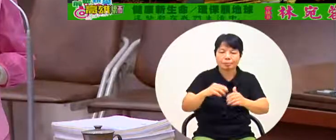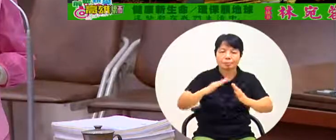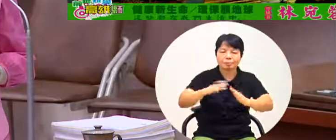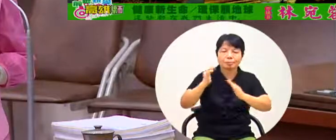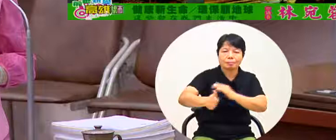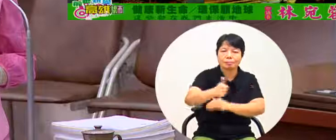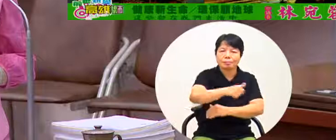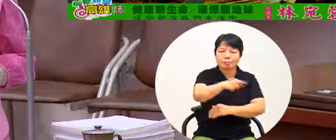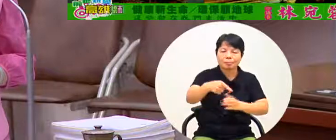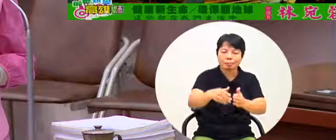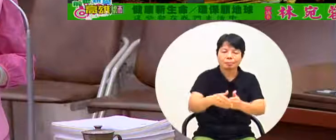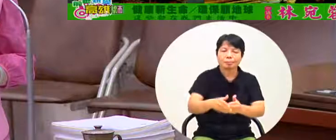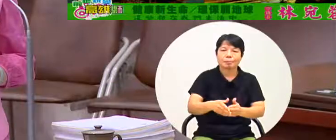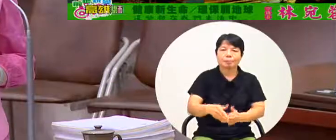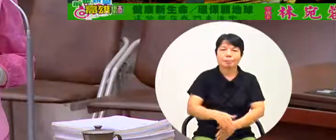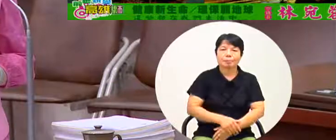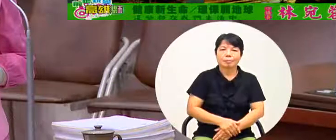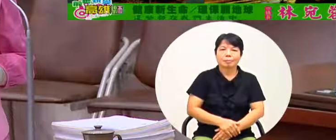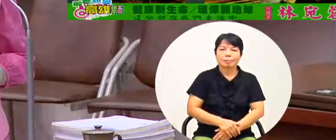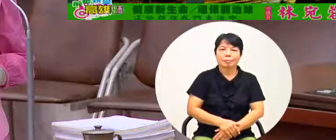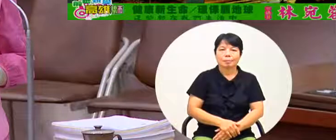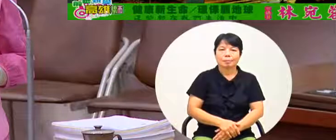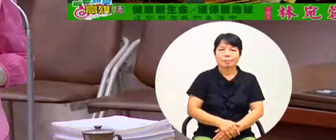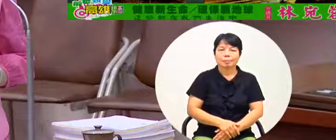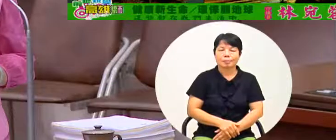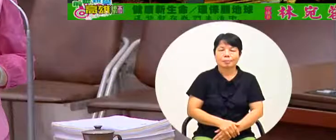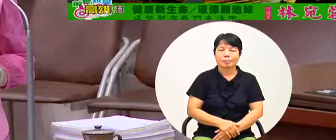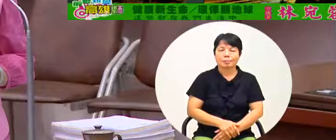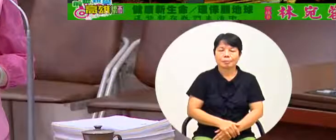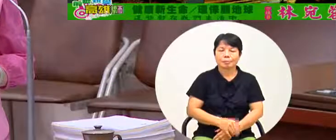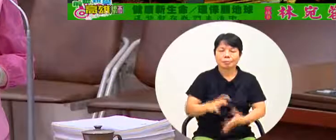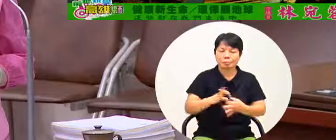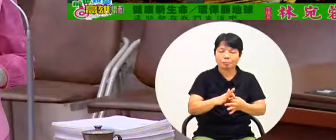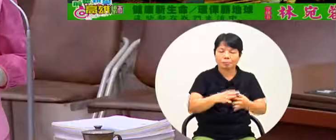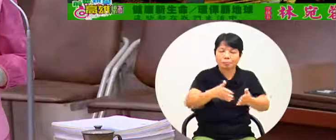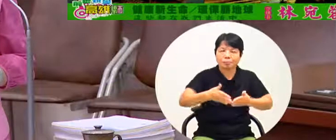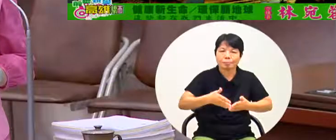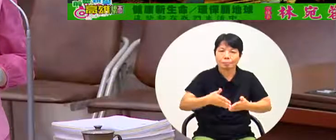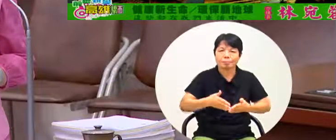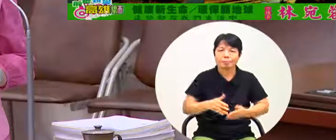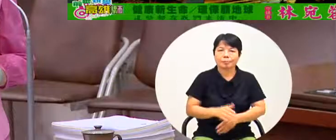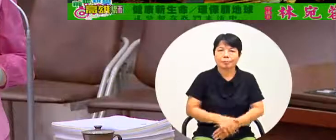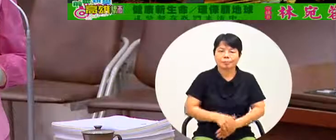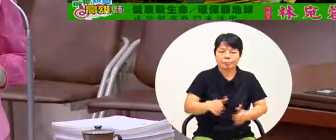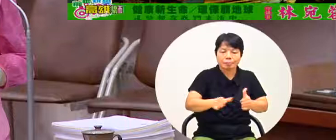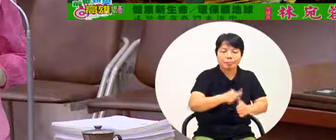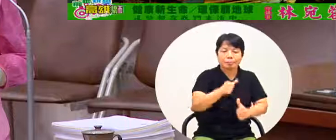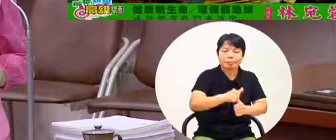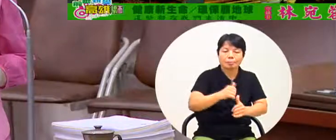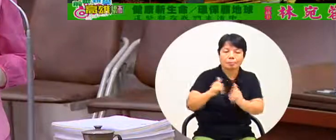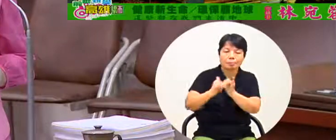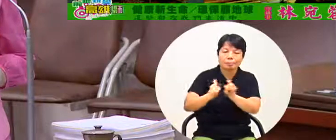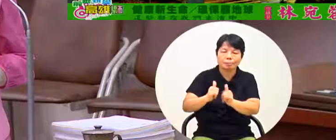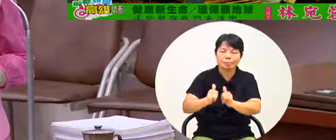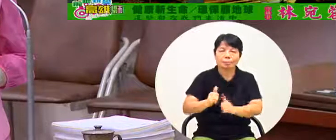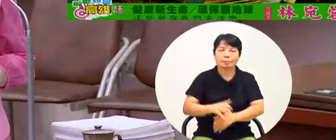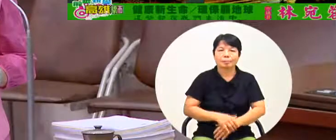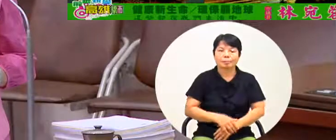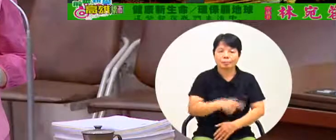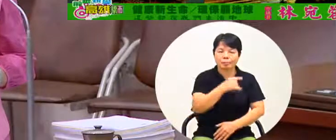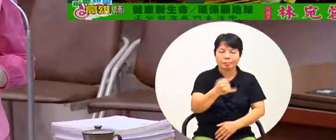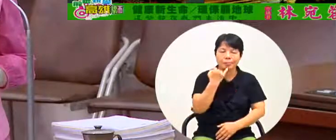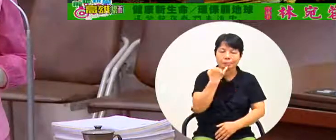因为。为了要更多的五甲的市民朋友来搭乘我们的大众运输